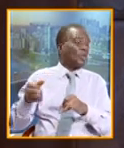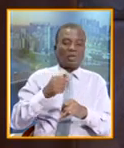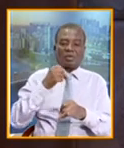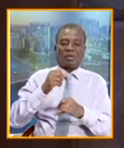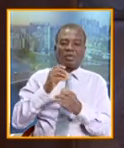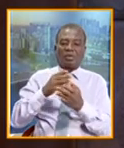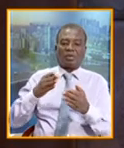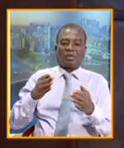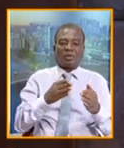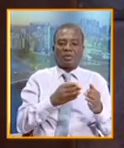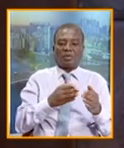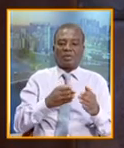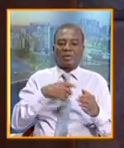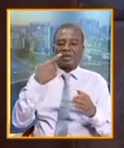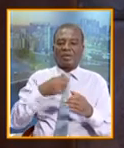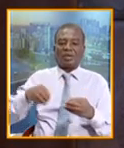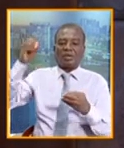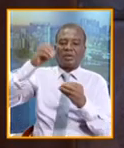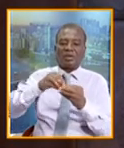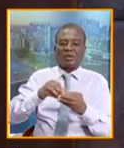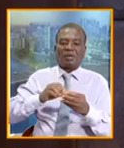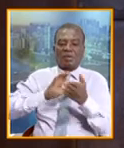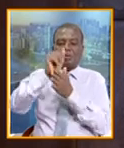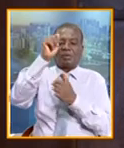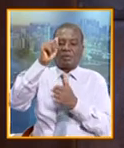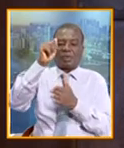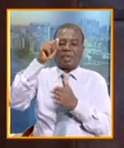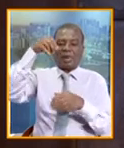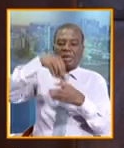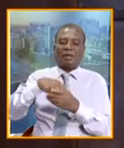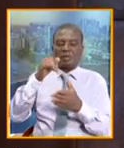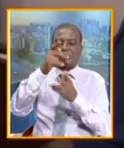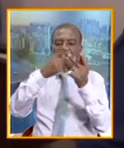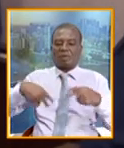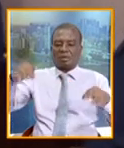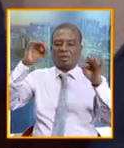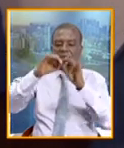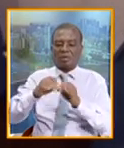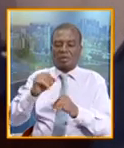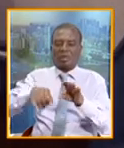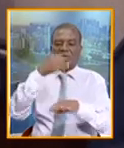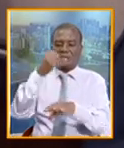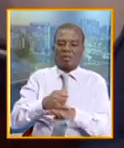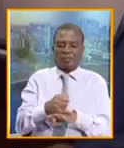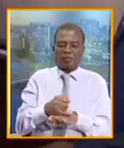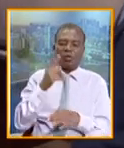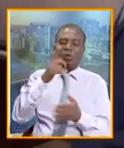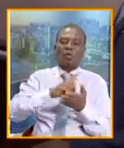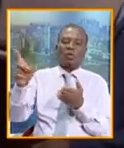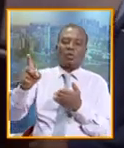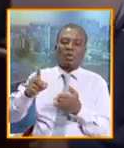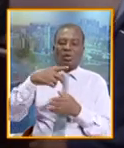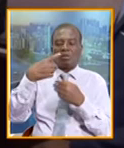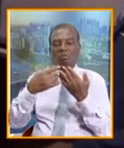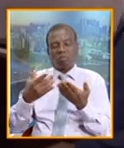les propositions qui renforcent la confiance dans cette importante institution. Les semaines se